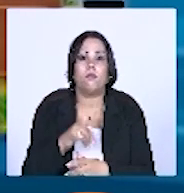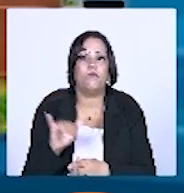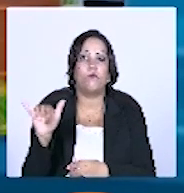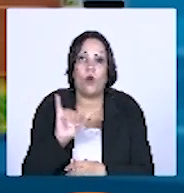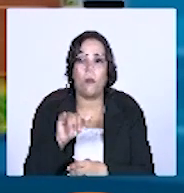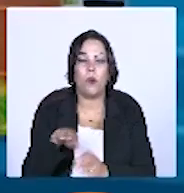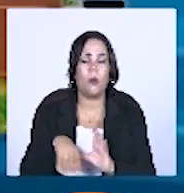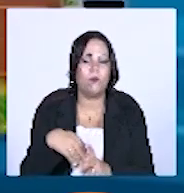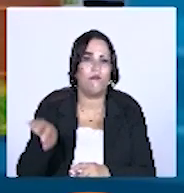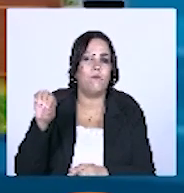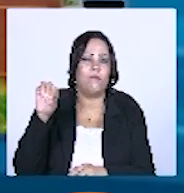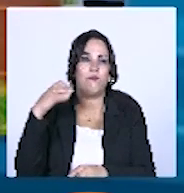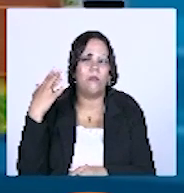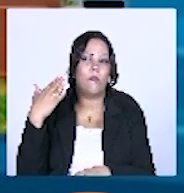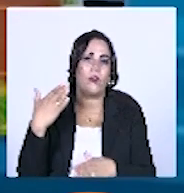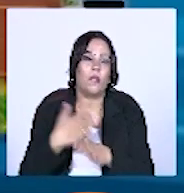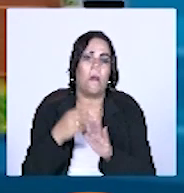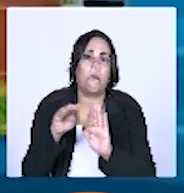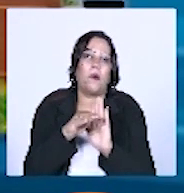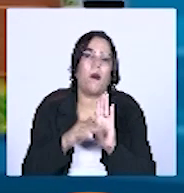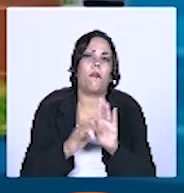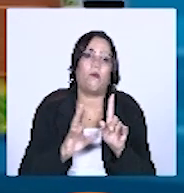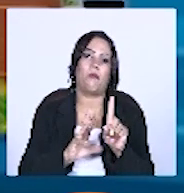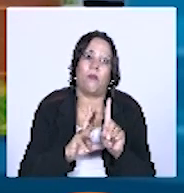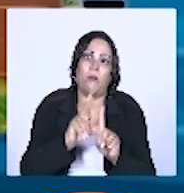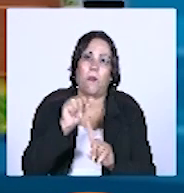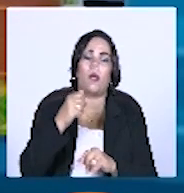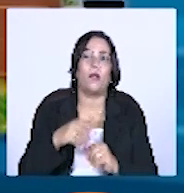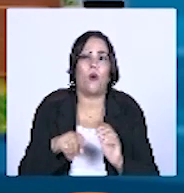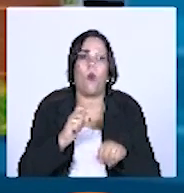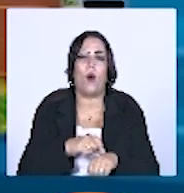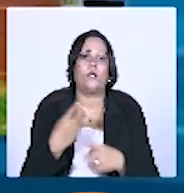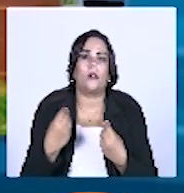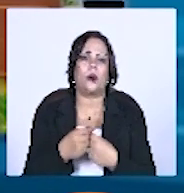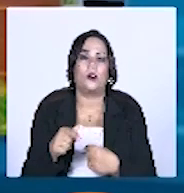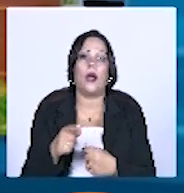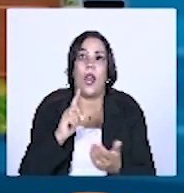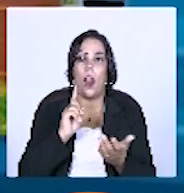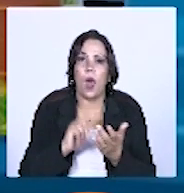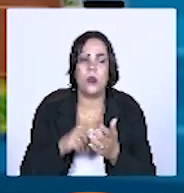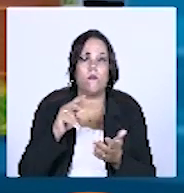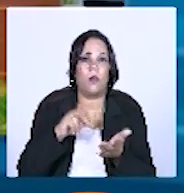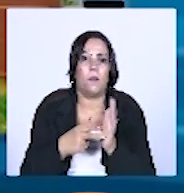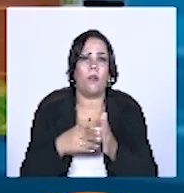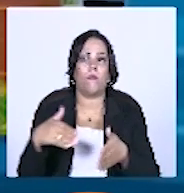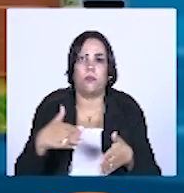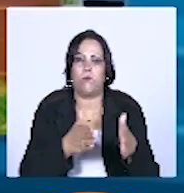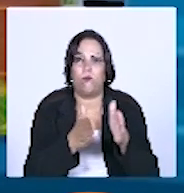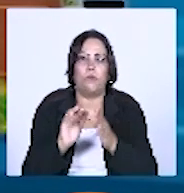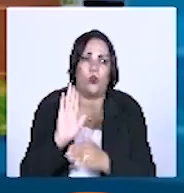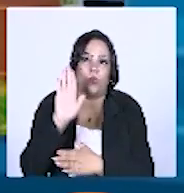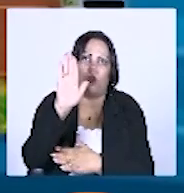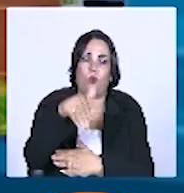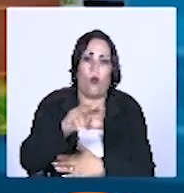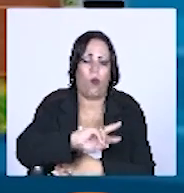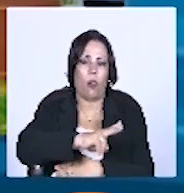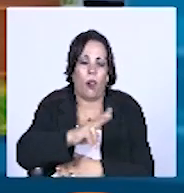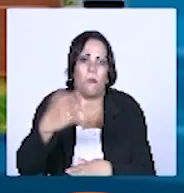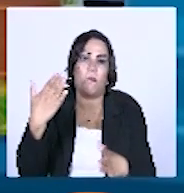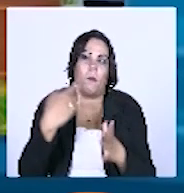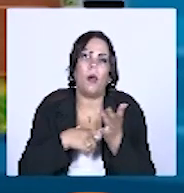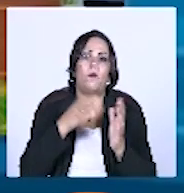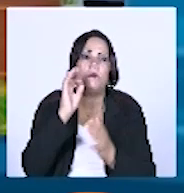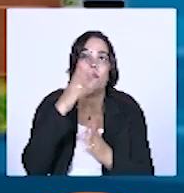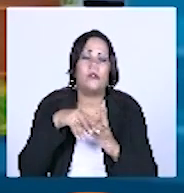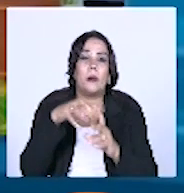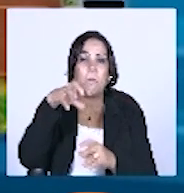واهمال خطط التنميه لفتره طويله داخل المجتمع يعني كان لازم يتعمل طرق وكان لازم يتعمل بنيه اساسيه وكان لازم يعني